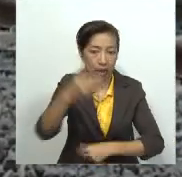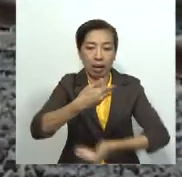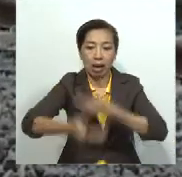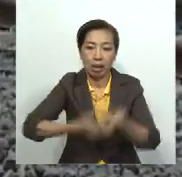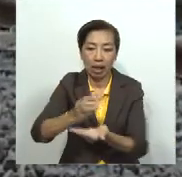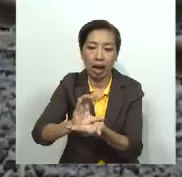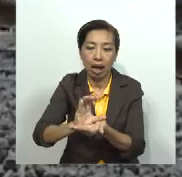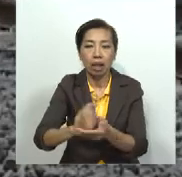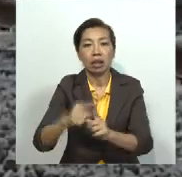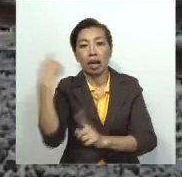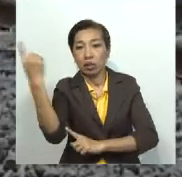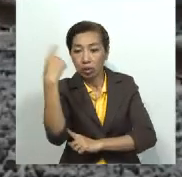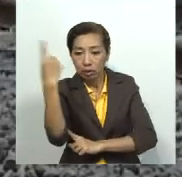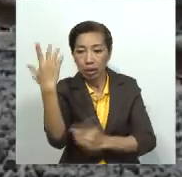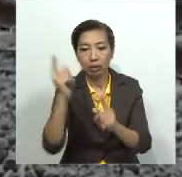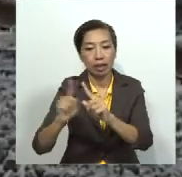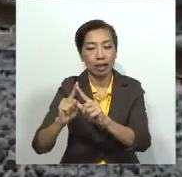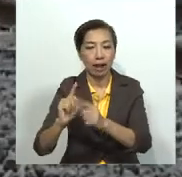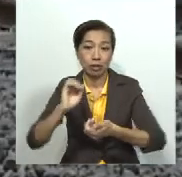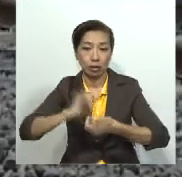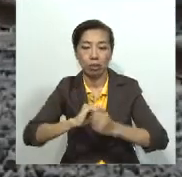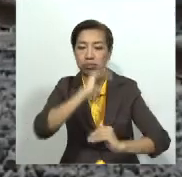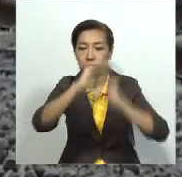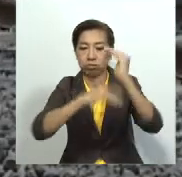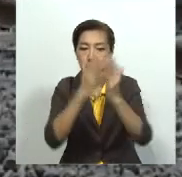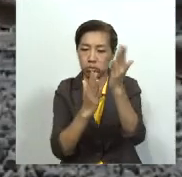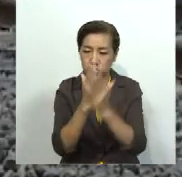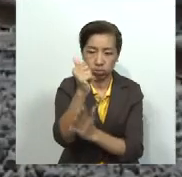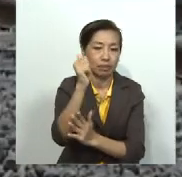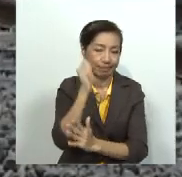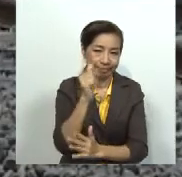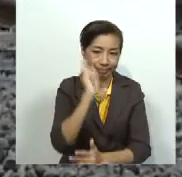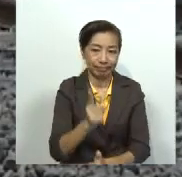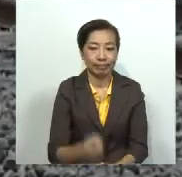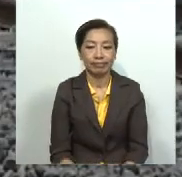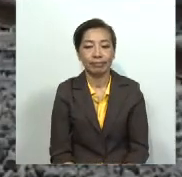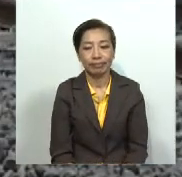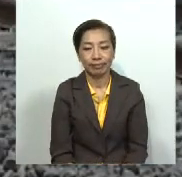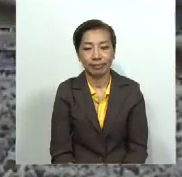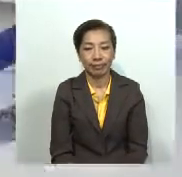ชายแดนเรื่องการท่องเที่ยวในพื้นที่ก็จะประสบความสำเร็จมากยิ่งขึ้นอย่างแน่นอนครับ